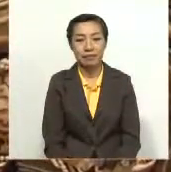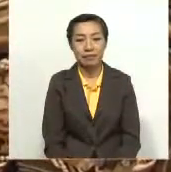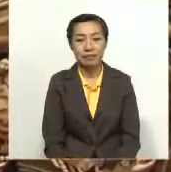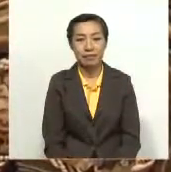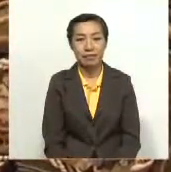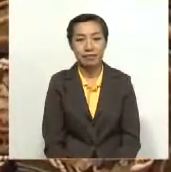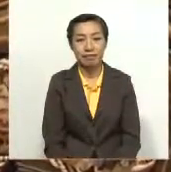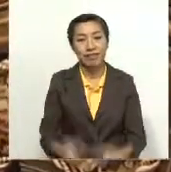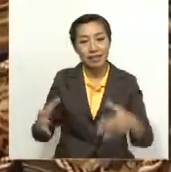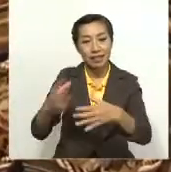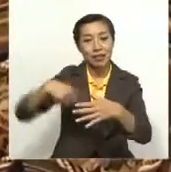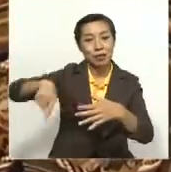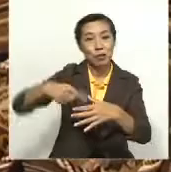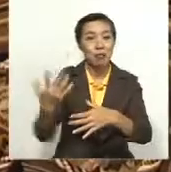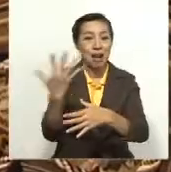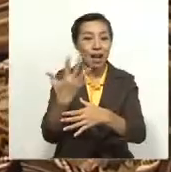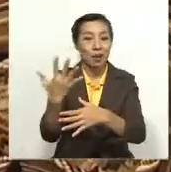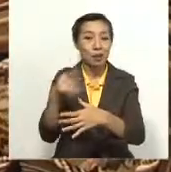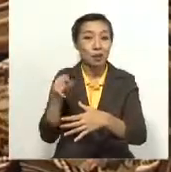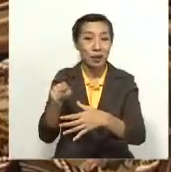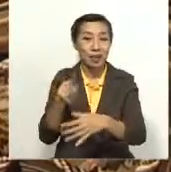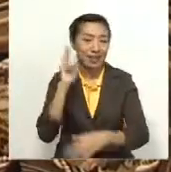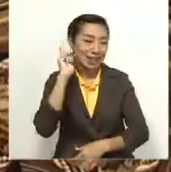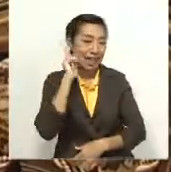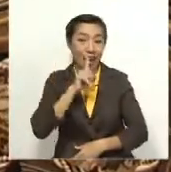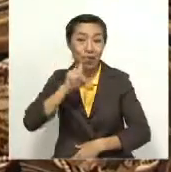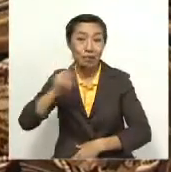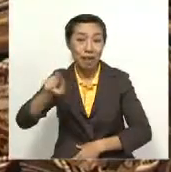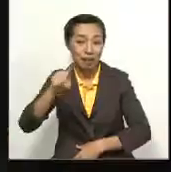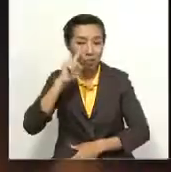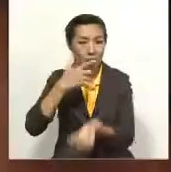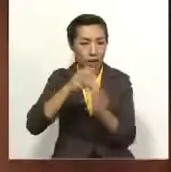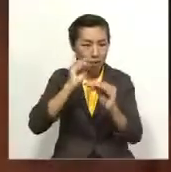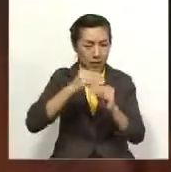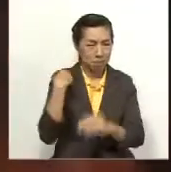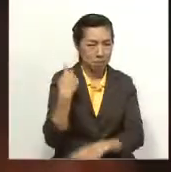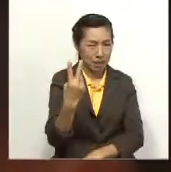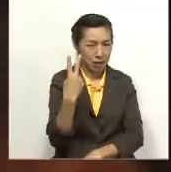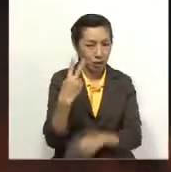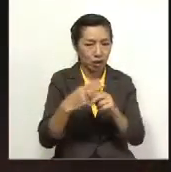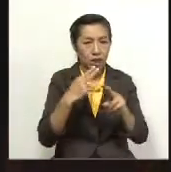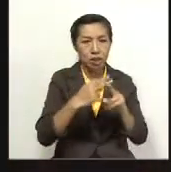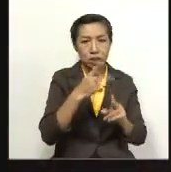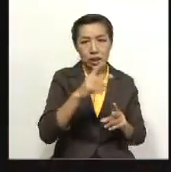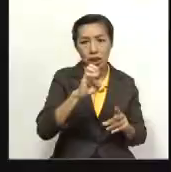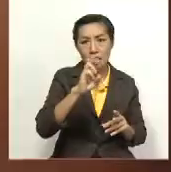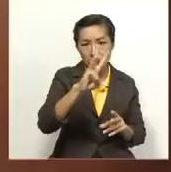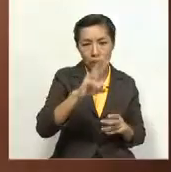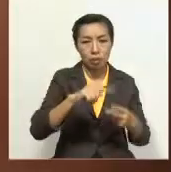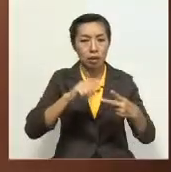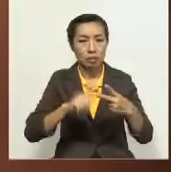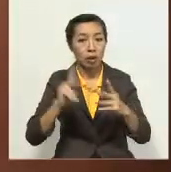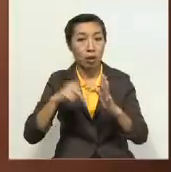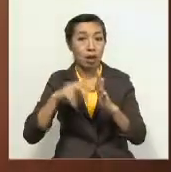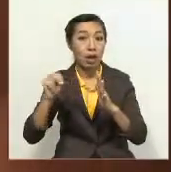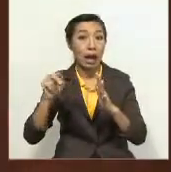อย่างน้องๆในกลุ่มเนี่ยที่น้องโกวิจิตราไปคุยมาเล่าให้ฟังเพิ่มเติมบอกว่ามีอยู่สองคนนะคะอย่างน้องคิวกับน้องการ เป็นไงแม่ เขาอยู่ในคิ